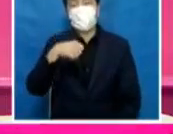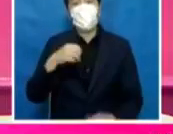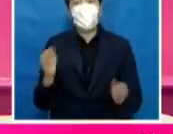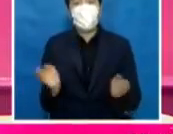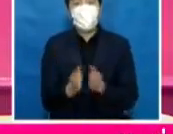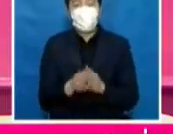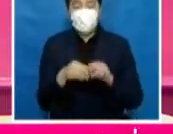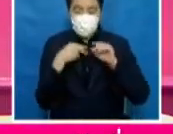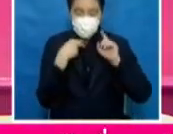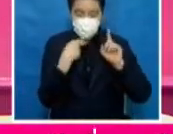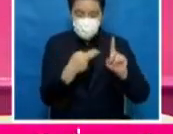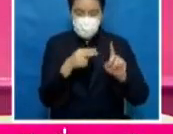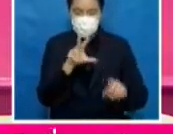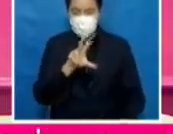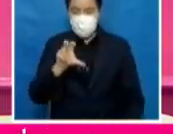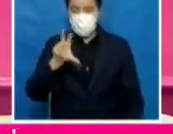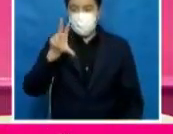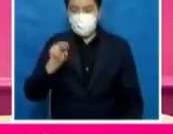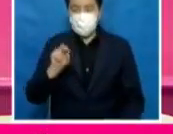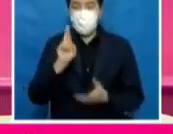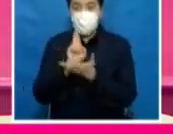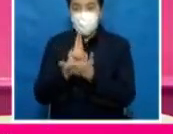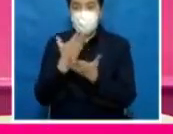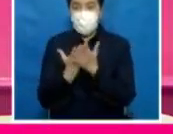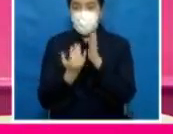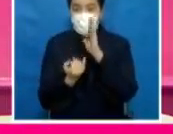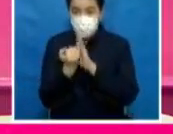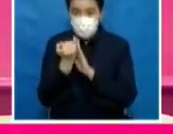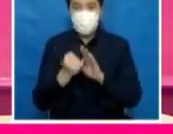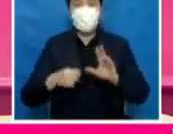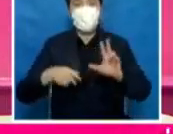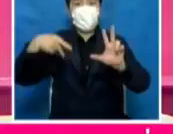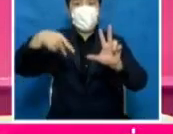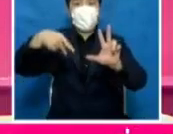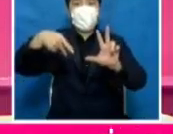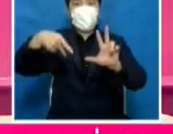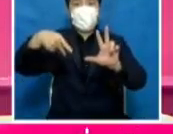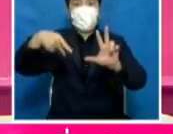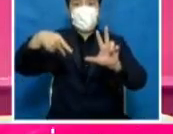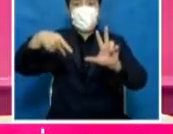วน 1,330 อันดับอันดับละ 3,000 บาท